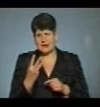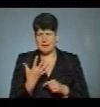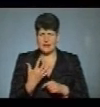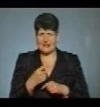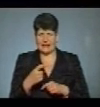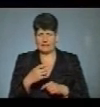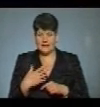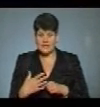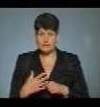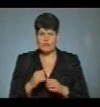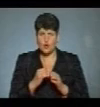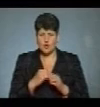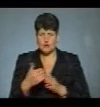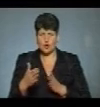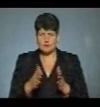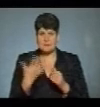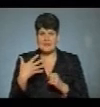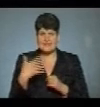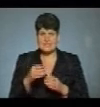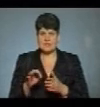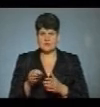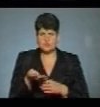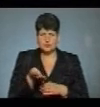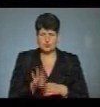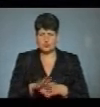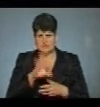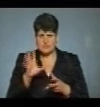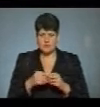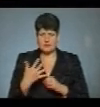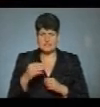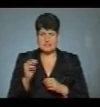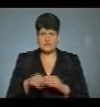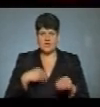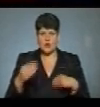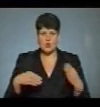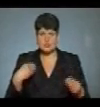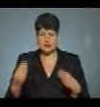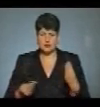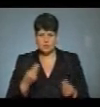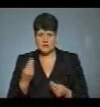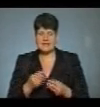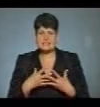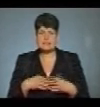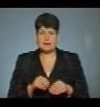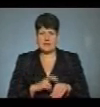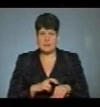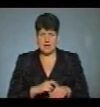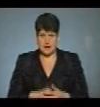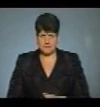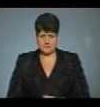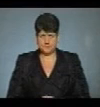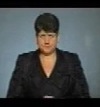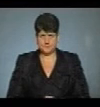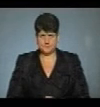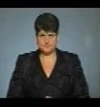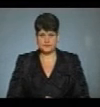У кожній коробці 50 тестів, загалом 5 тисяч. Тести роздадуть сімейним лікарям і поліцейським, каже Оксана Чайчук. Соломія Струс,